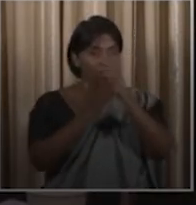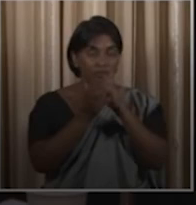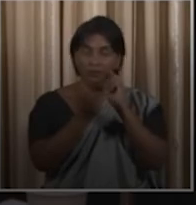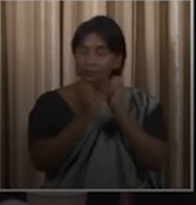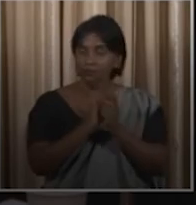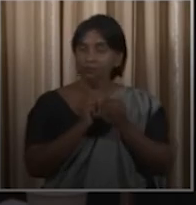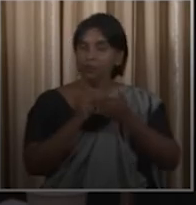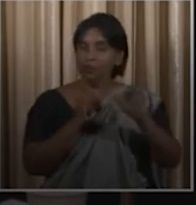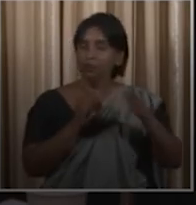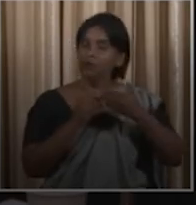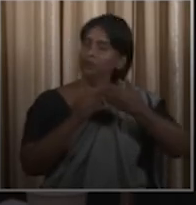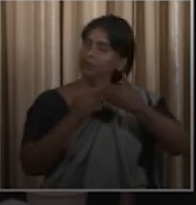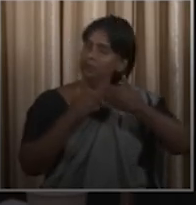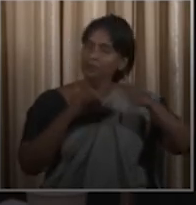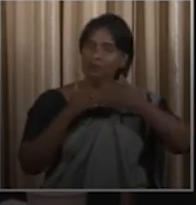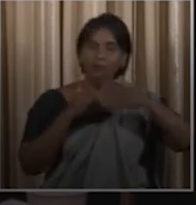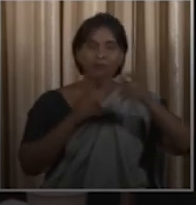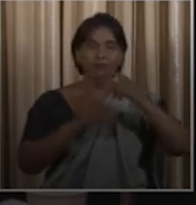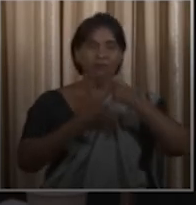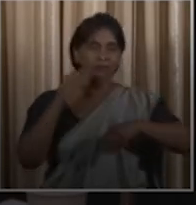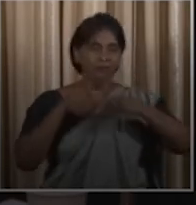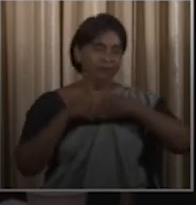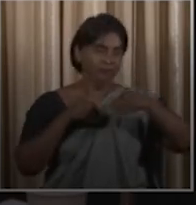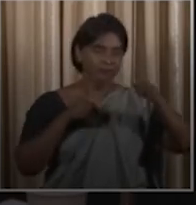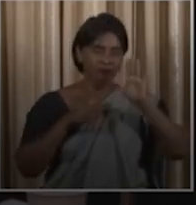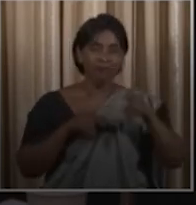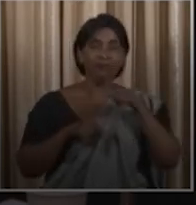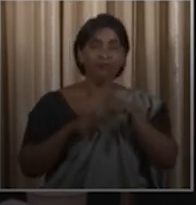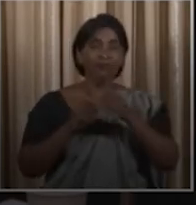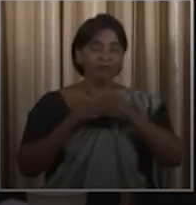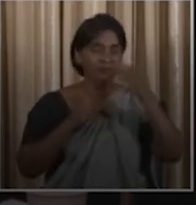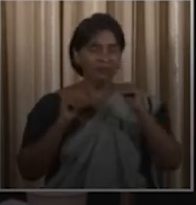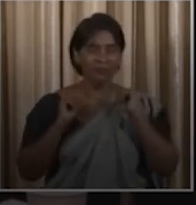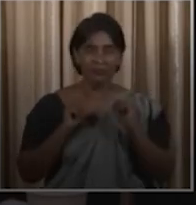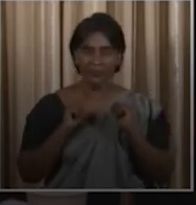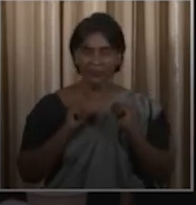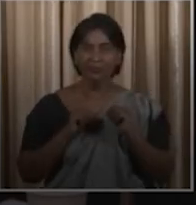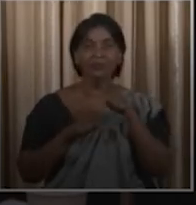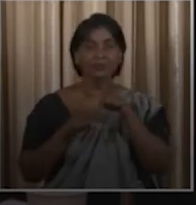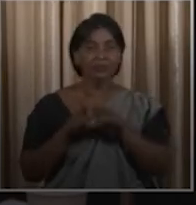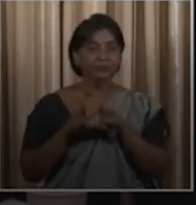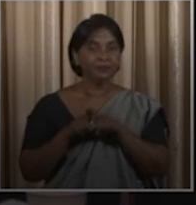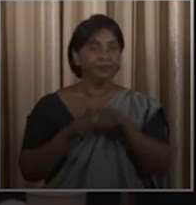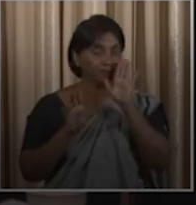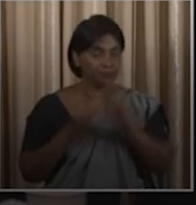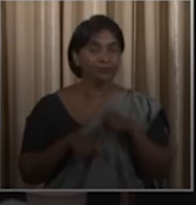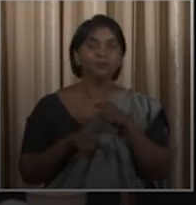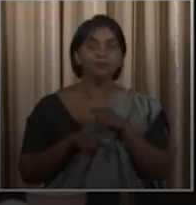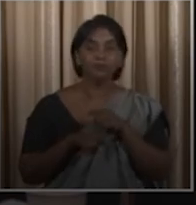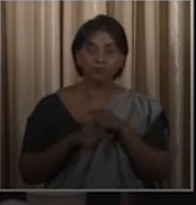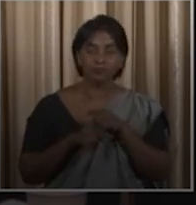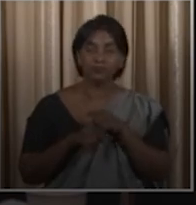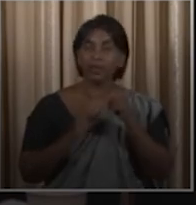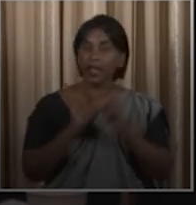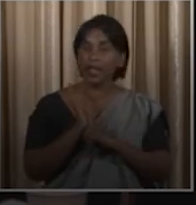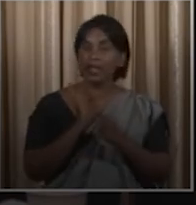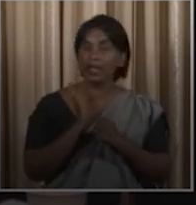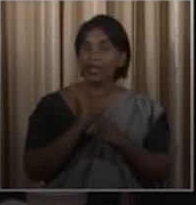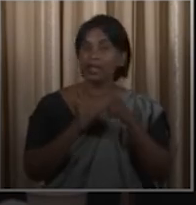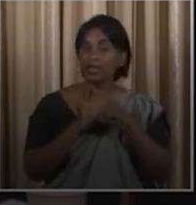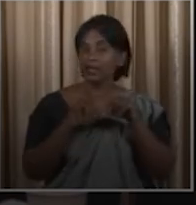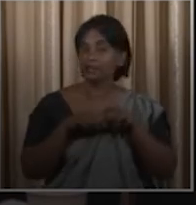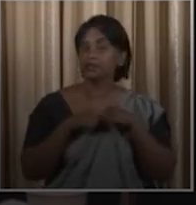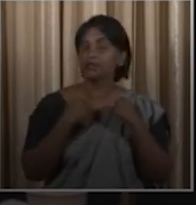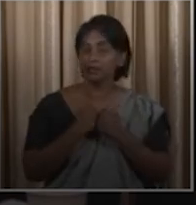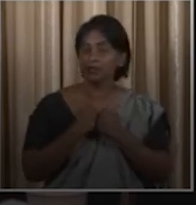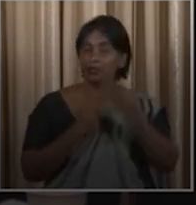me janamat bicara ni hara. Eke muka desidum. Eke sidduve cide tamai LTT sangwidhanata maragana marra bomba karwa nirmana